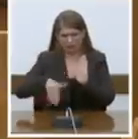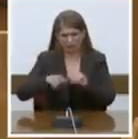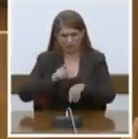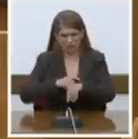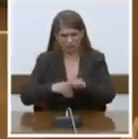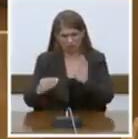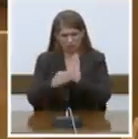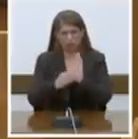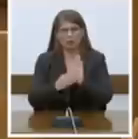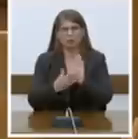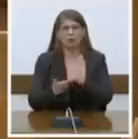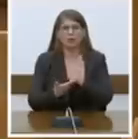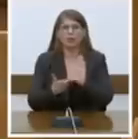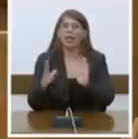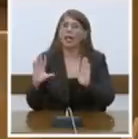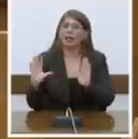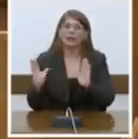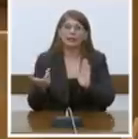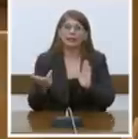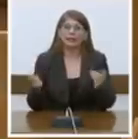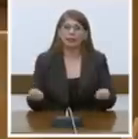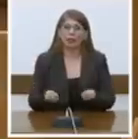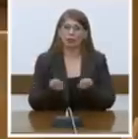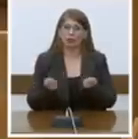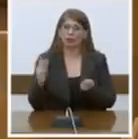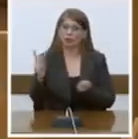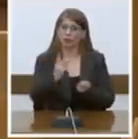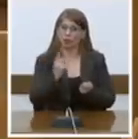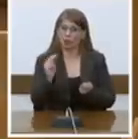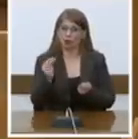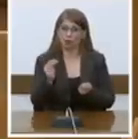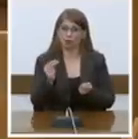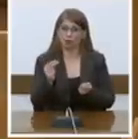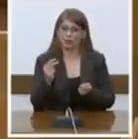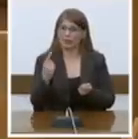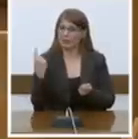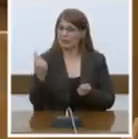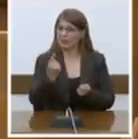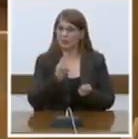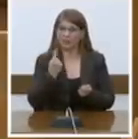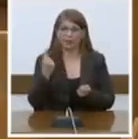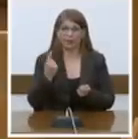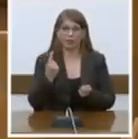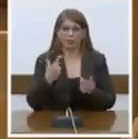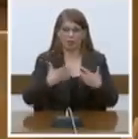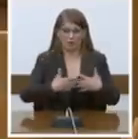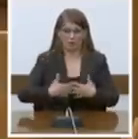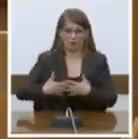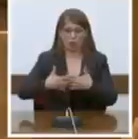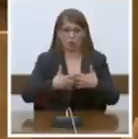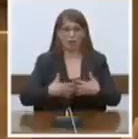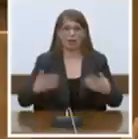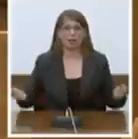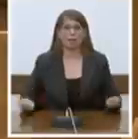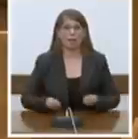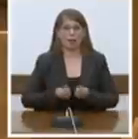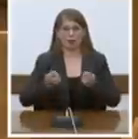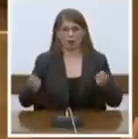στιγμής. Γιατί να δουλεύει το Κοινοβούλιο σε συνθήκες βιομηχανικής